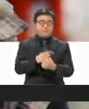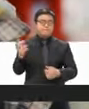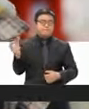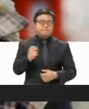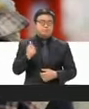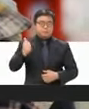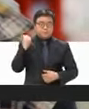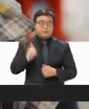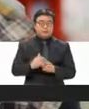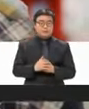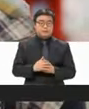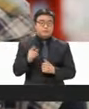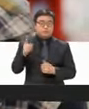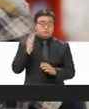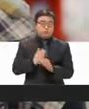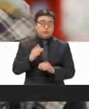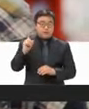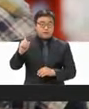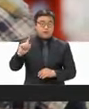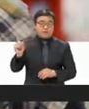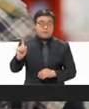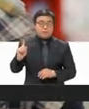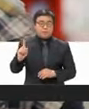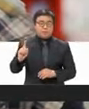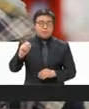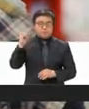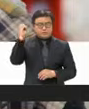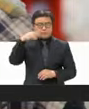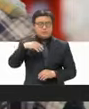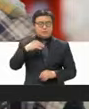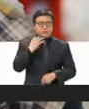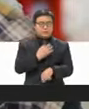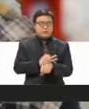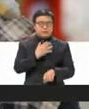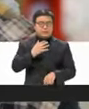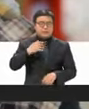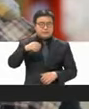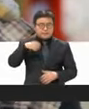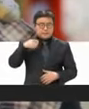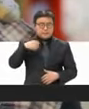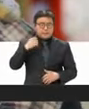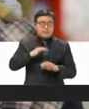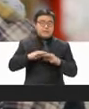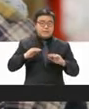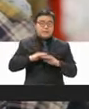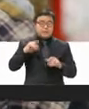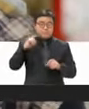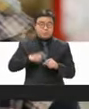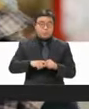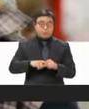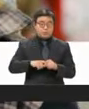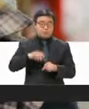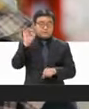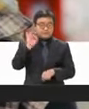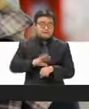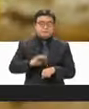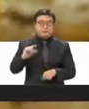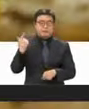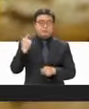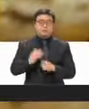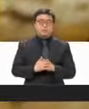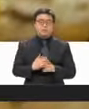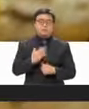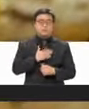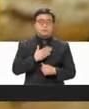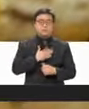누리자. 근데 그 중에 하나가 단순히 어떤 식사 어떤 그 끼니를 해결하기 위해서 사 먹는 것이 아니라